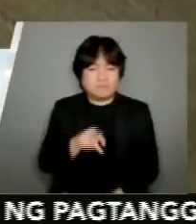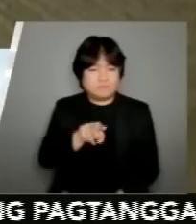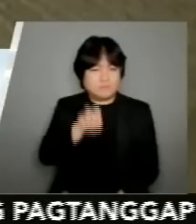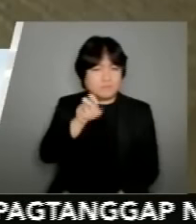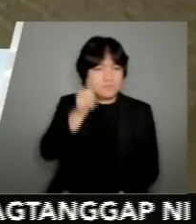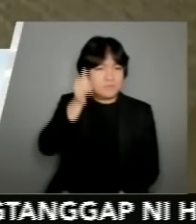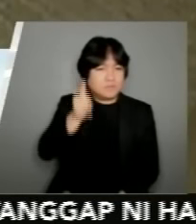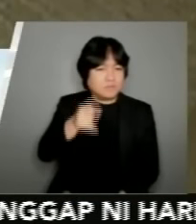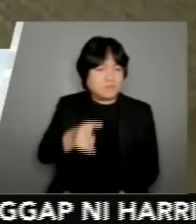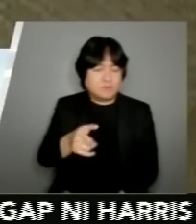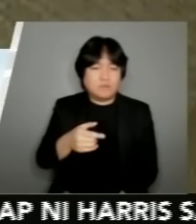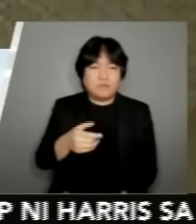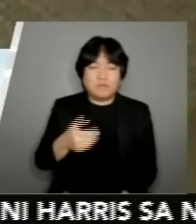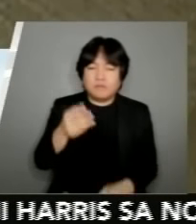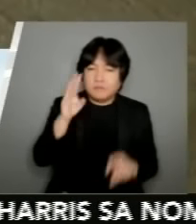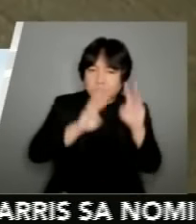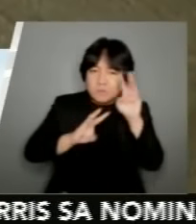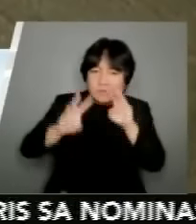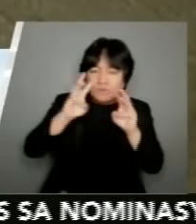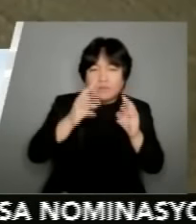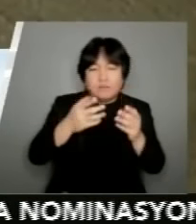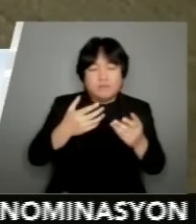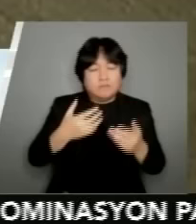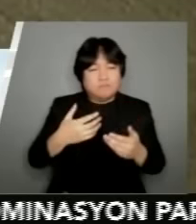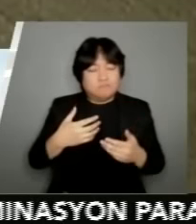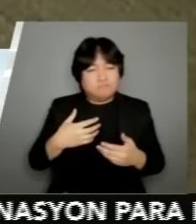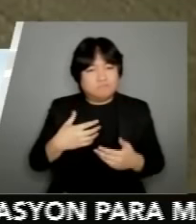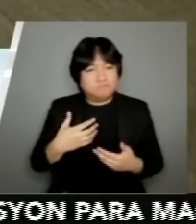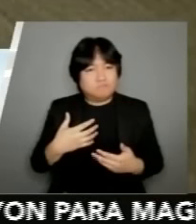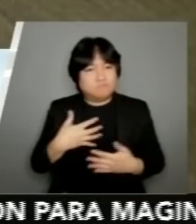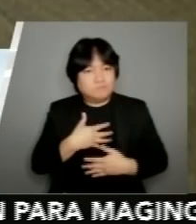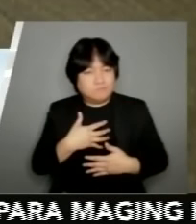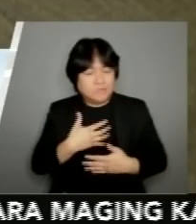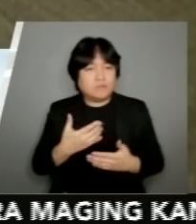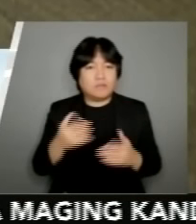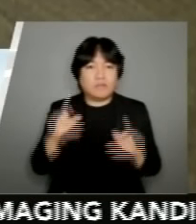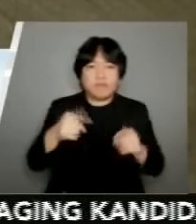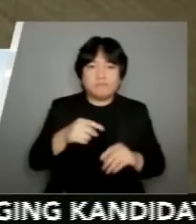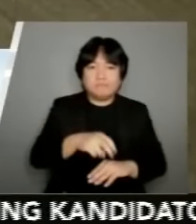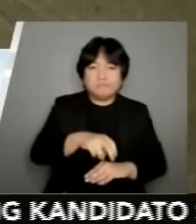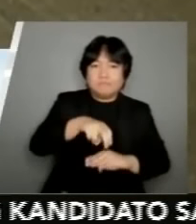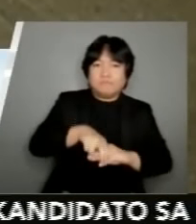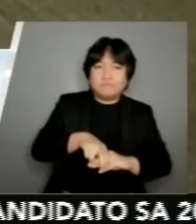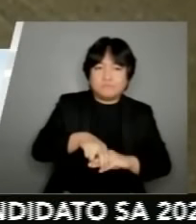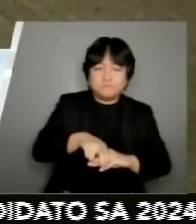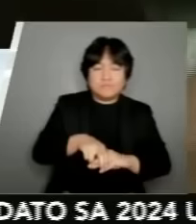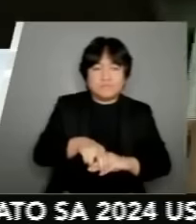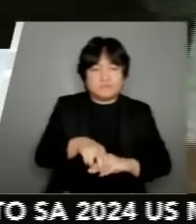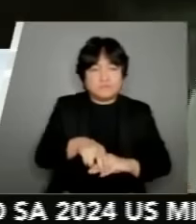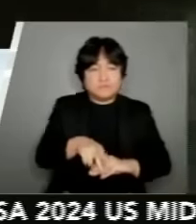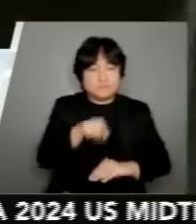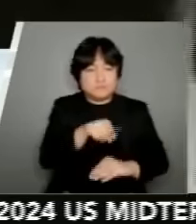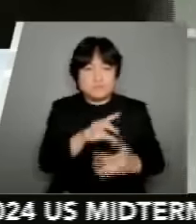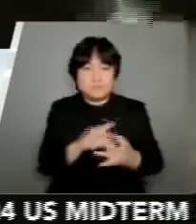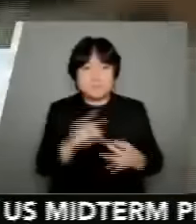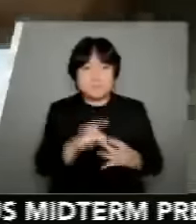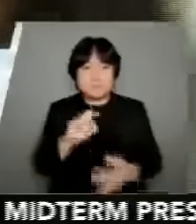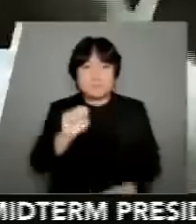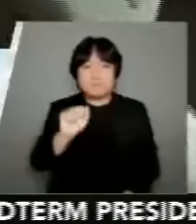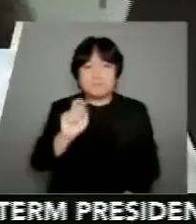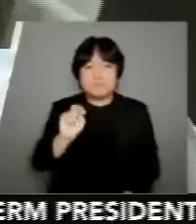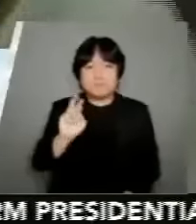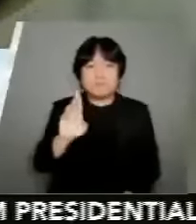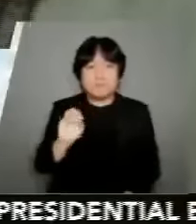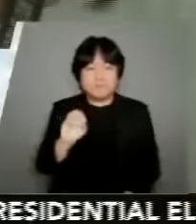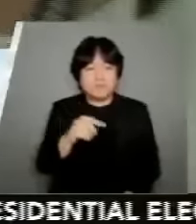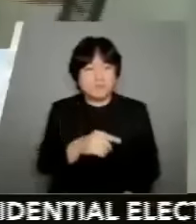kanya. Hanggang sa napaupo na lang siya sa isang gilid. Ang kay Sandro, masama raw ang kanyang pakiramdam at napuno daw siya noon